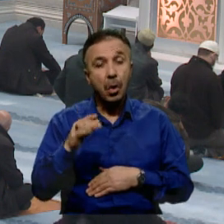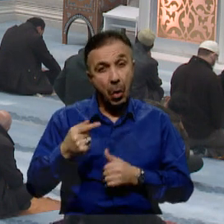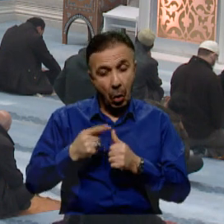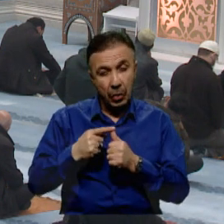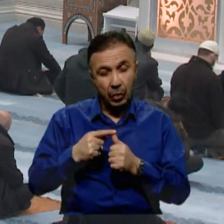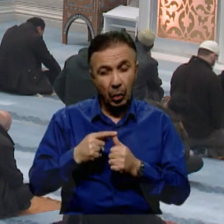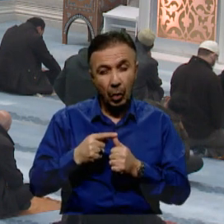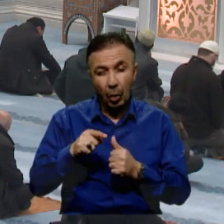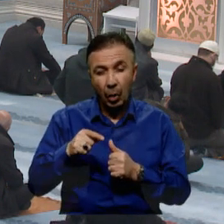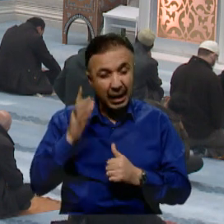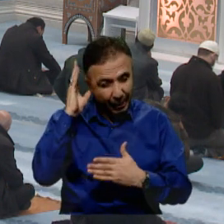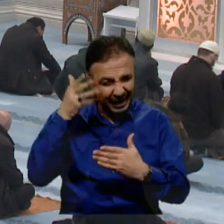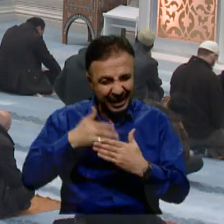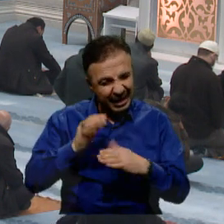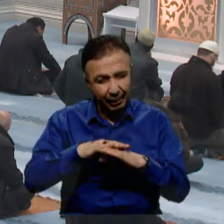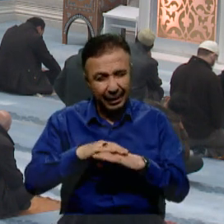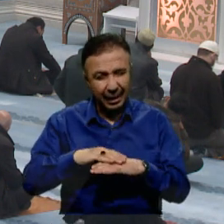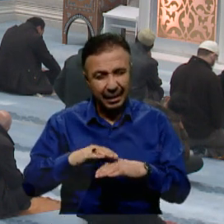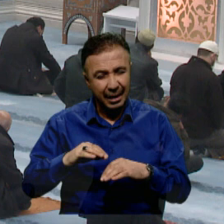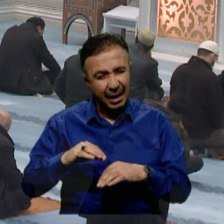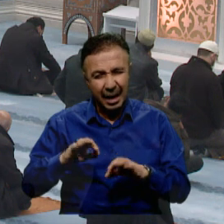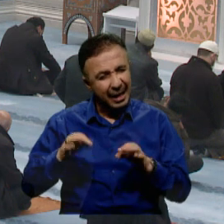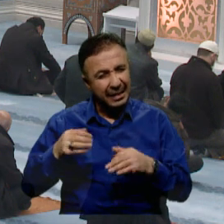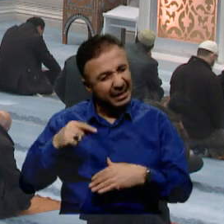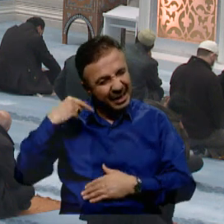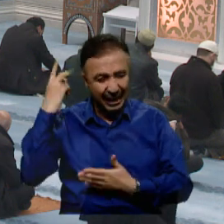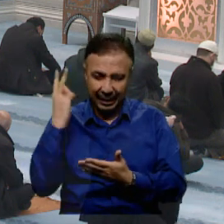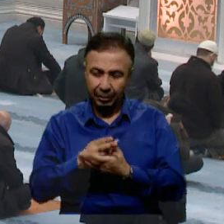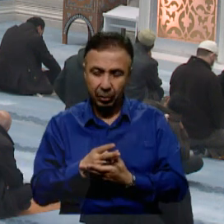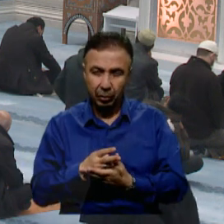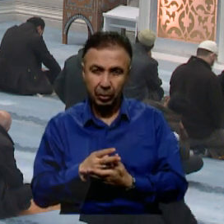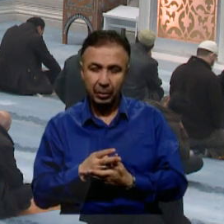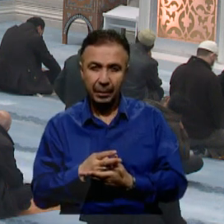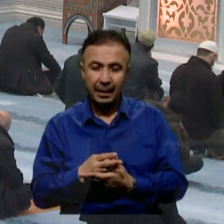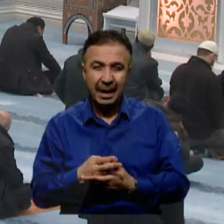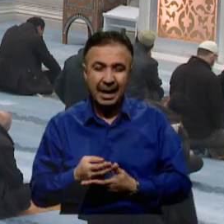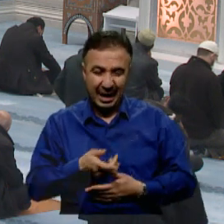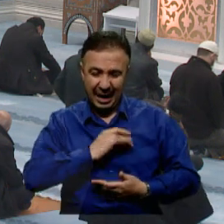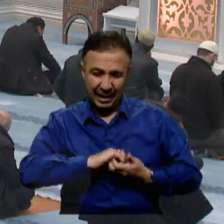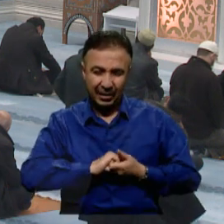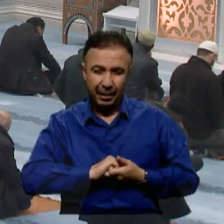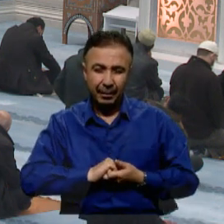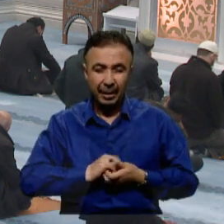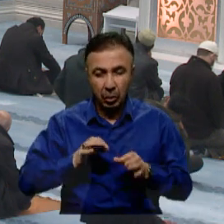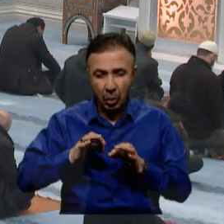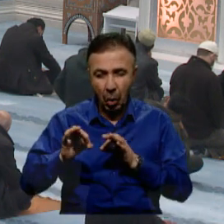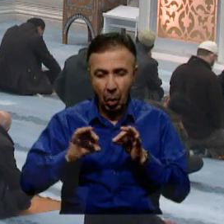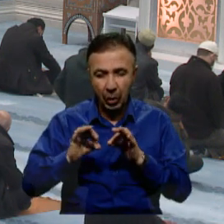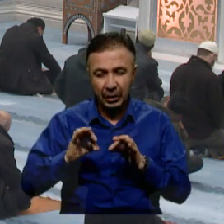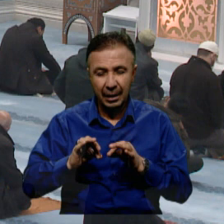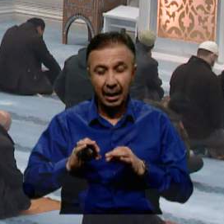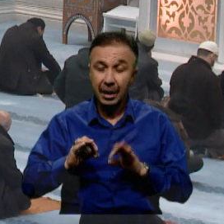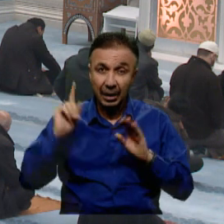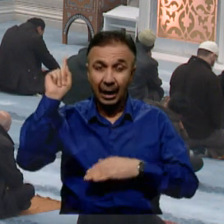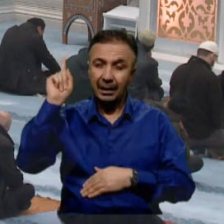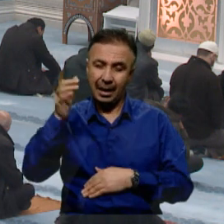hangi niyetle yapıyorsunuz? İhlas ve samimiyeti ölçen sadece Allah'tır. İhlasınıza bakar, samimiyetinize